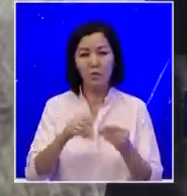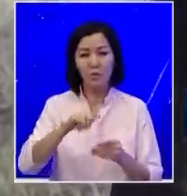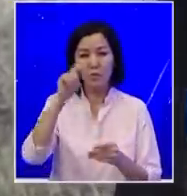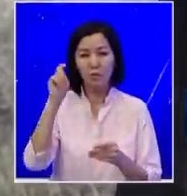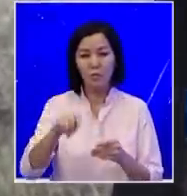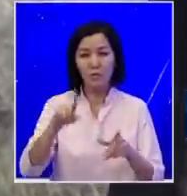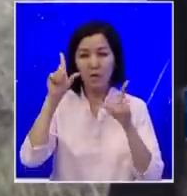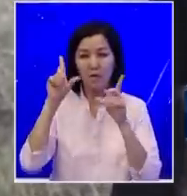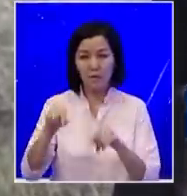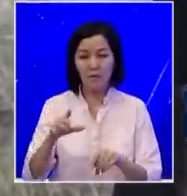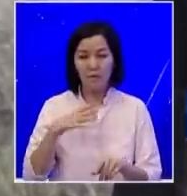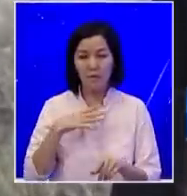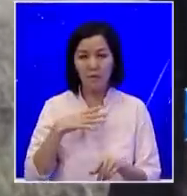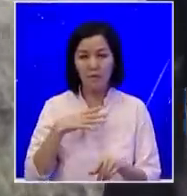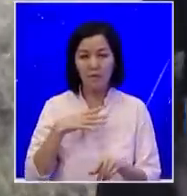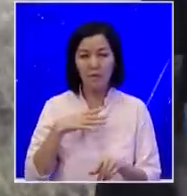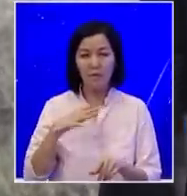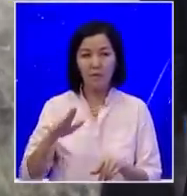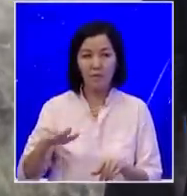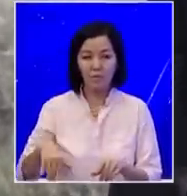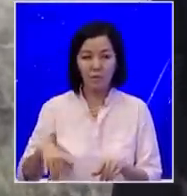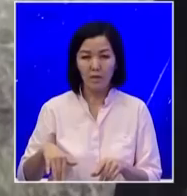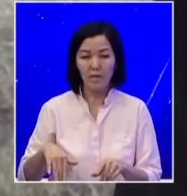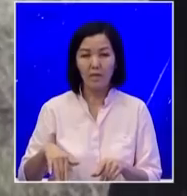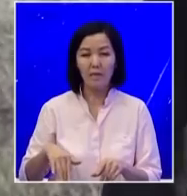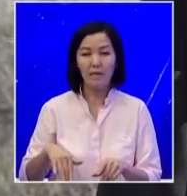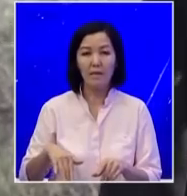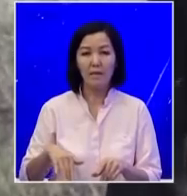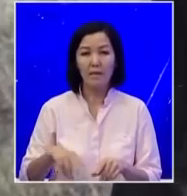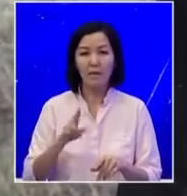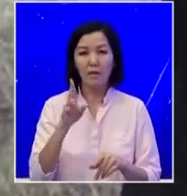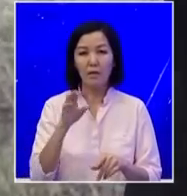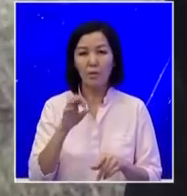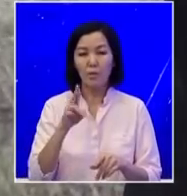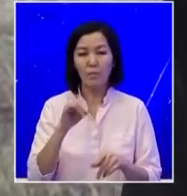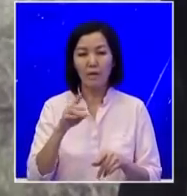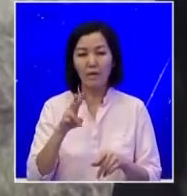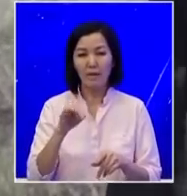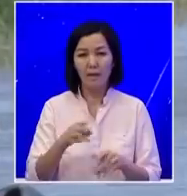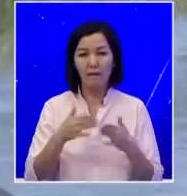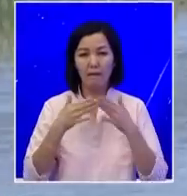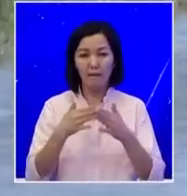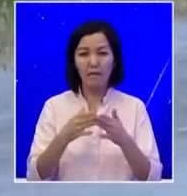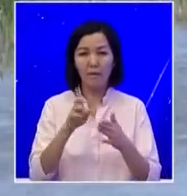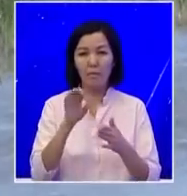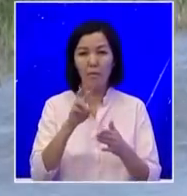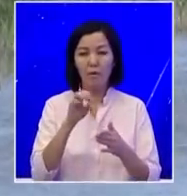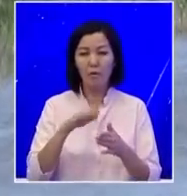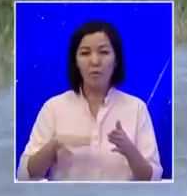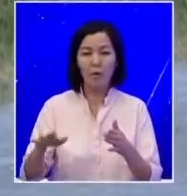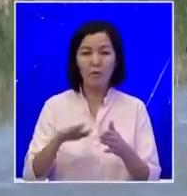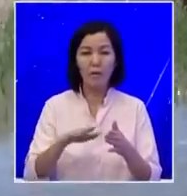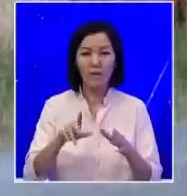аттанады. Содан мұна Көпірлік катер арқылы Бөрілтебе ауданынан